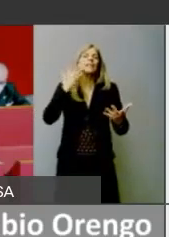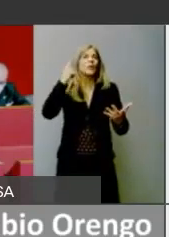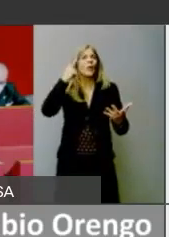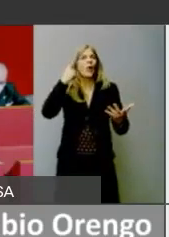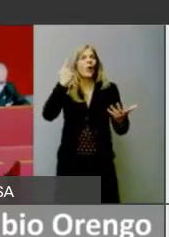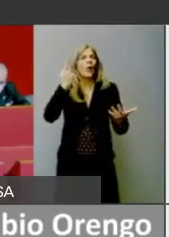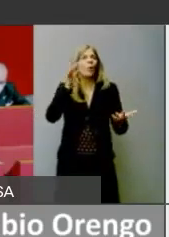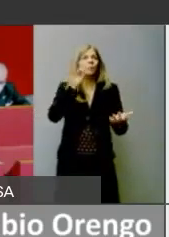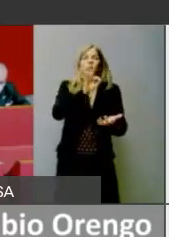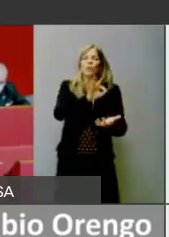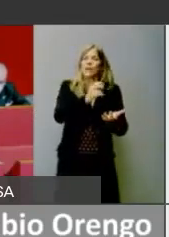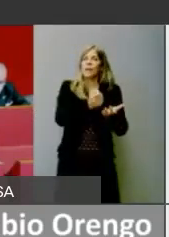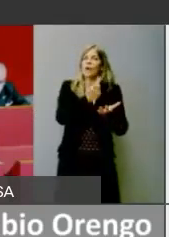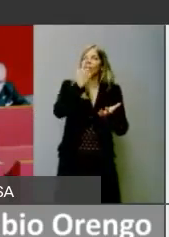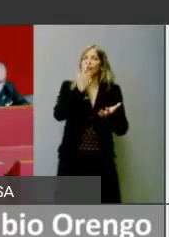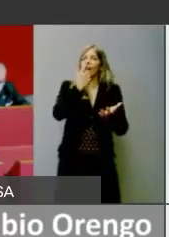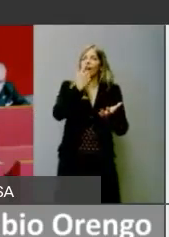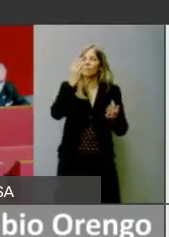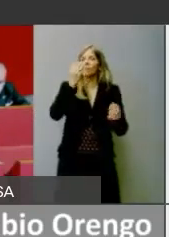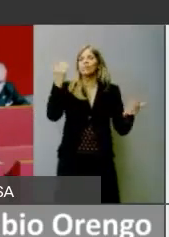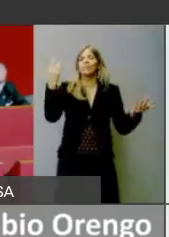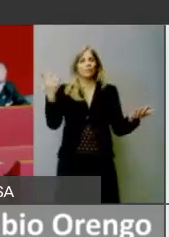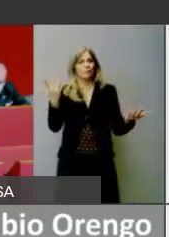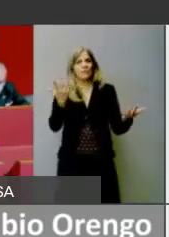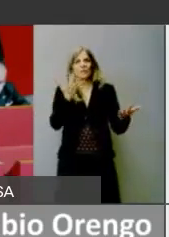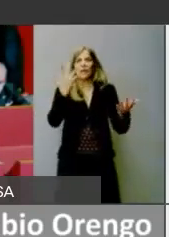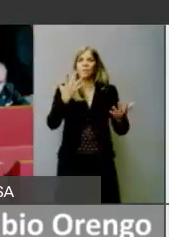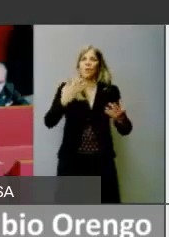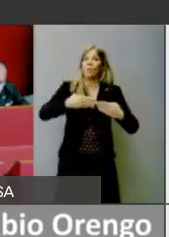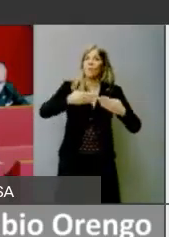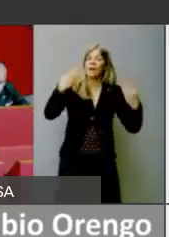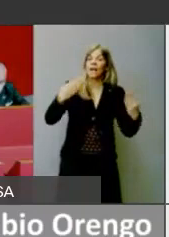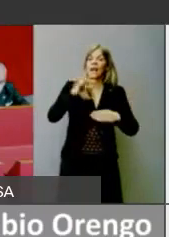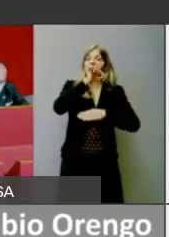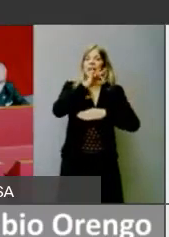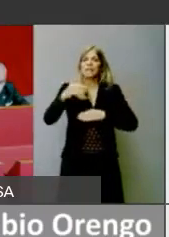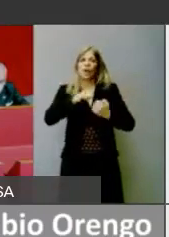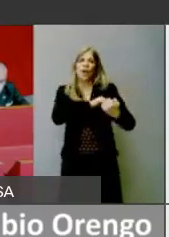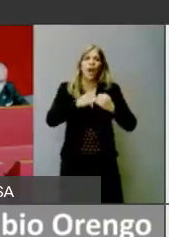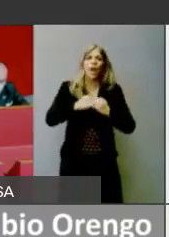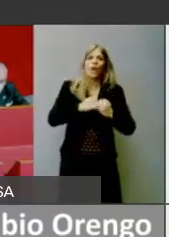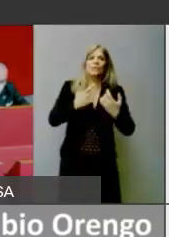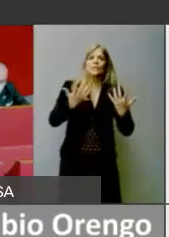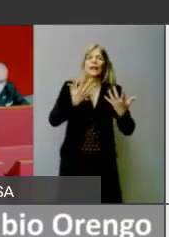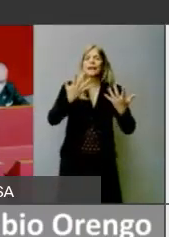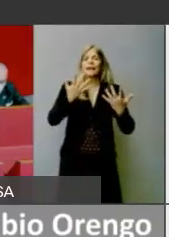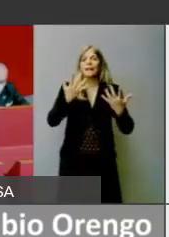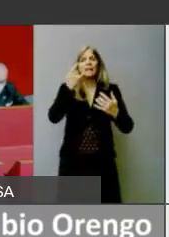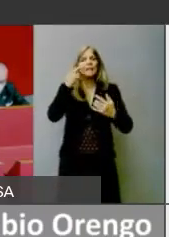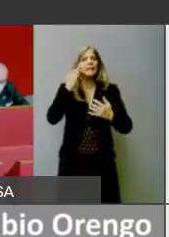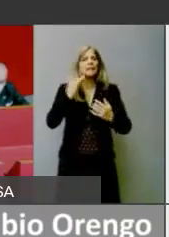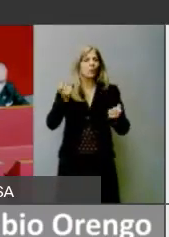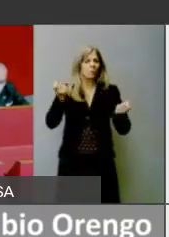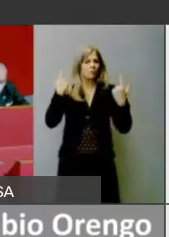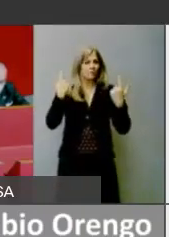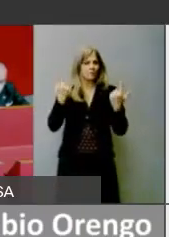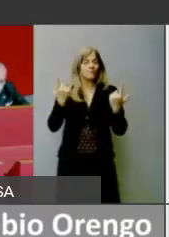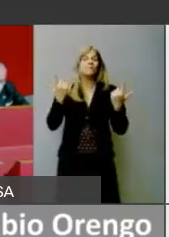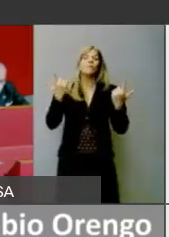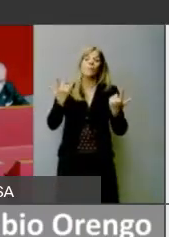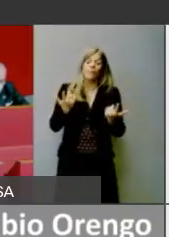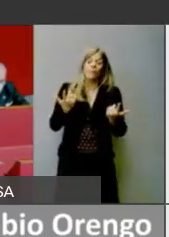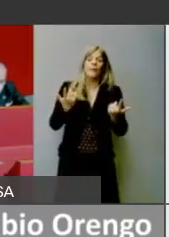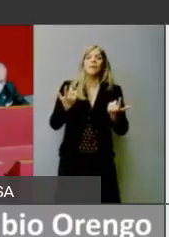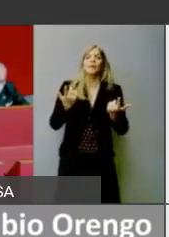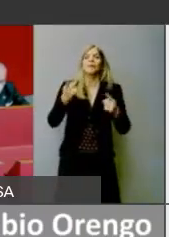nella lotta alle barriere architettoniche, ad esempio, e a tutti quei presidi che possono